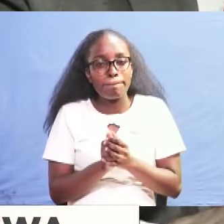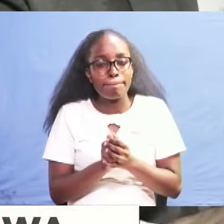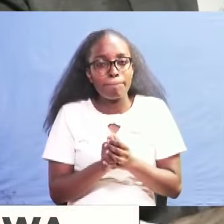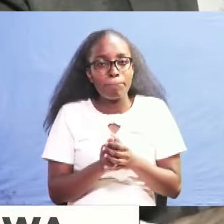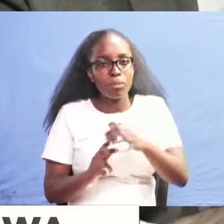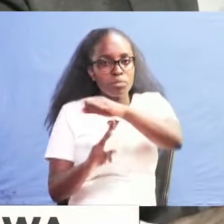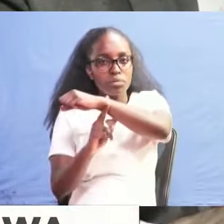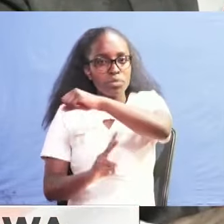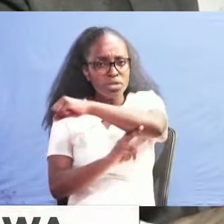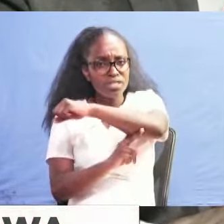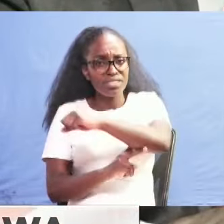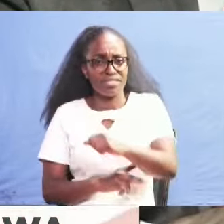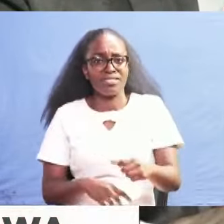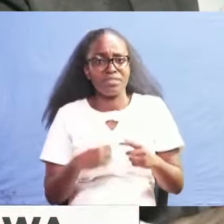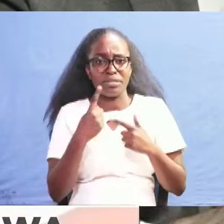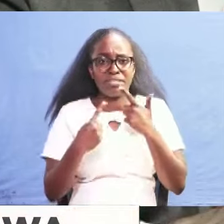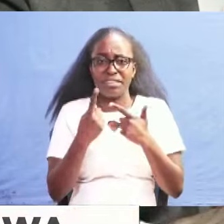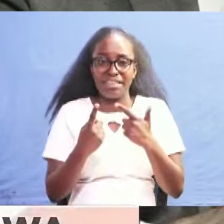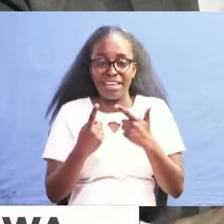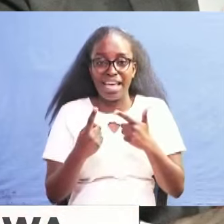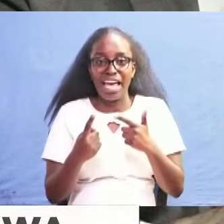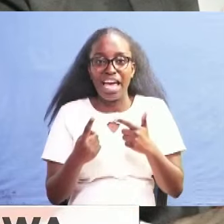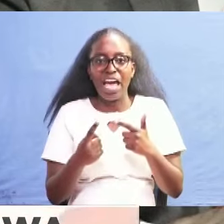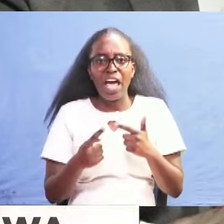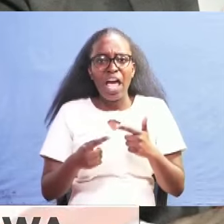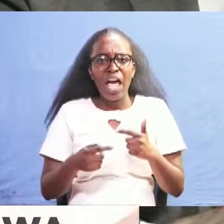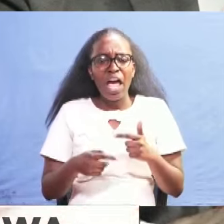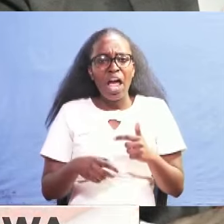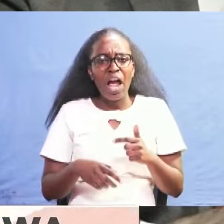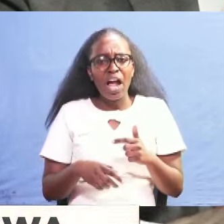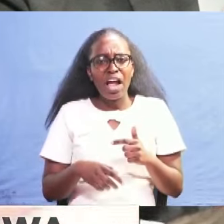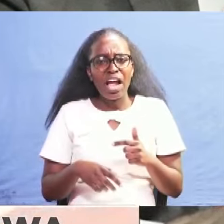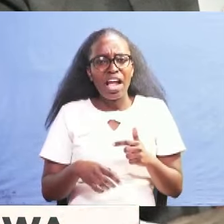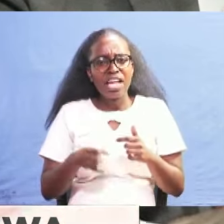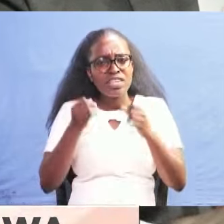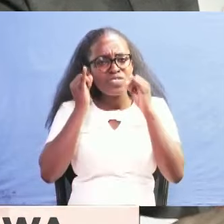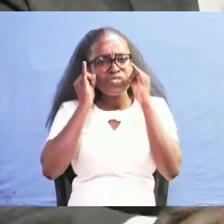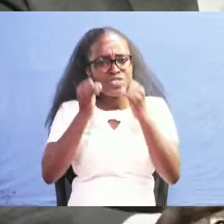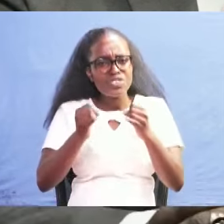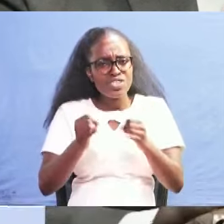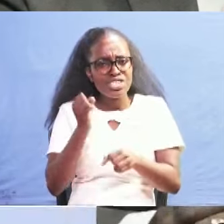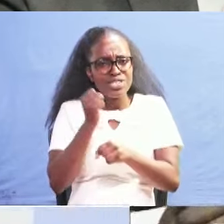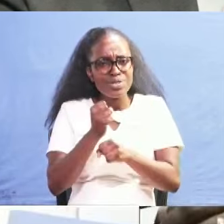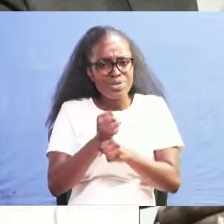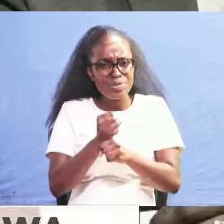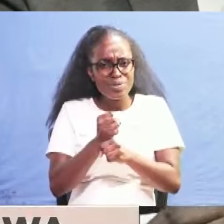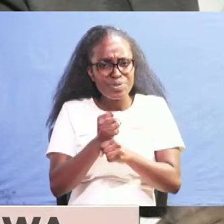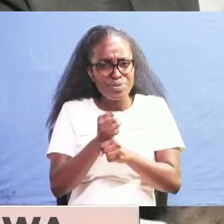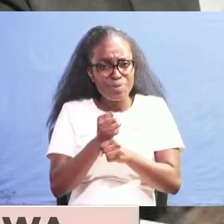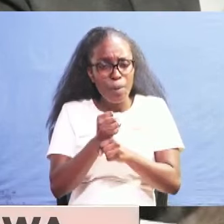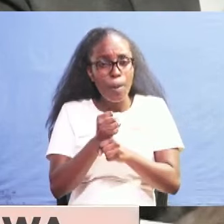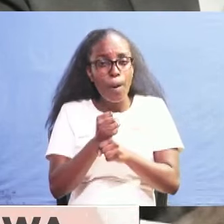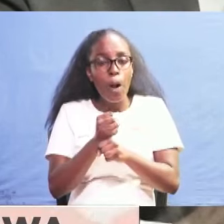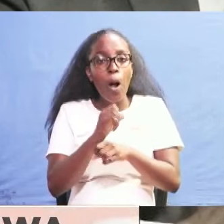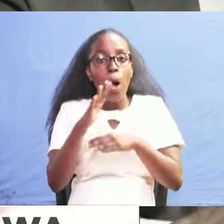Bridges, vile nimesema, we are trying to do data ya hizo bridges na roads zote ambazo zimeharibika,